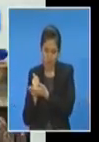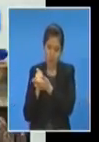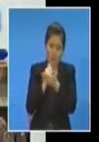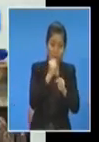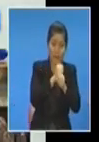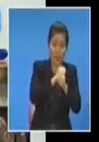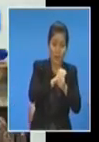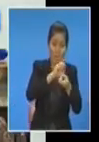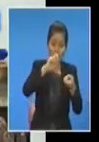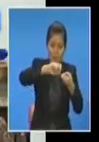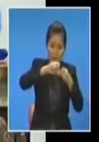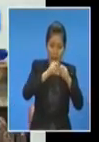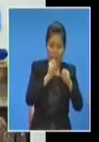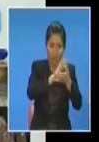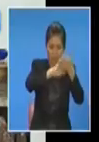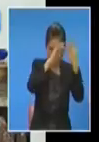ยเกิด